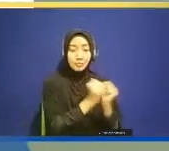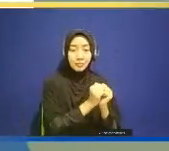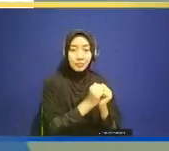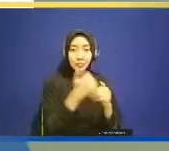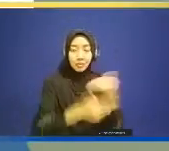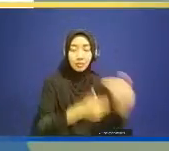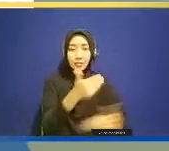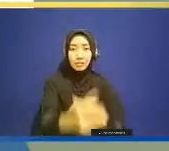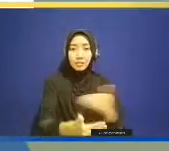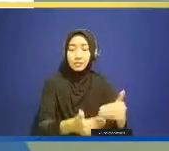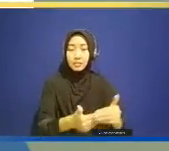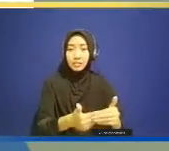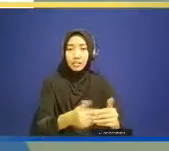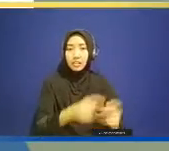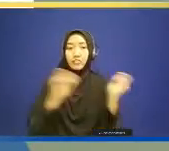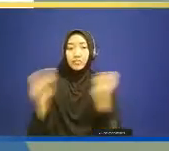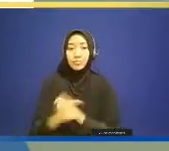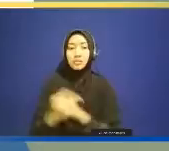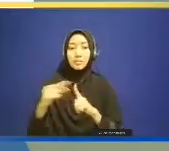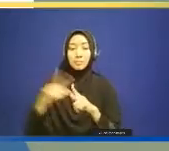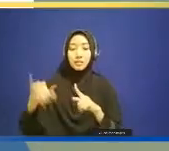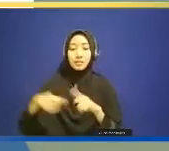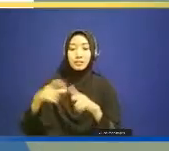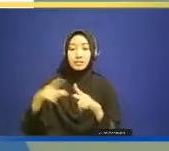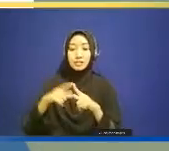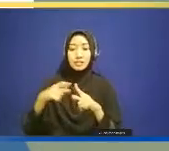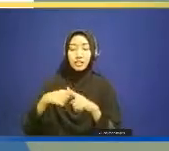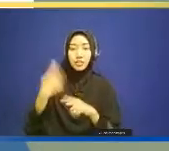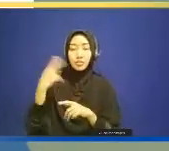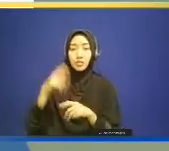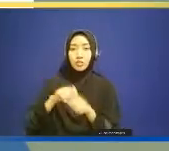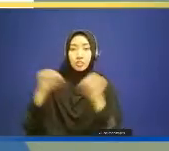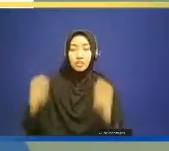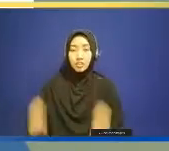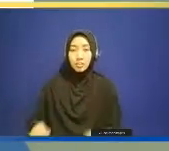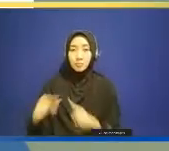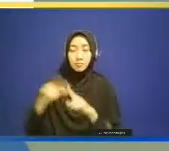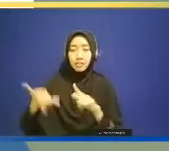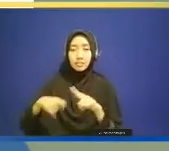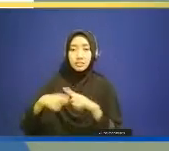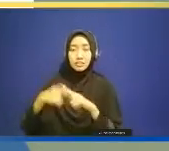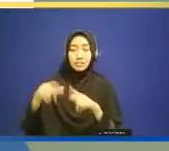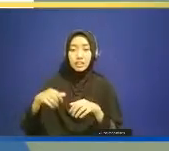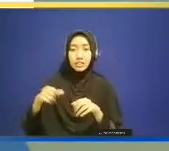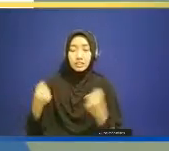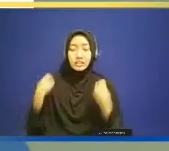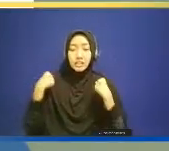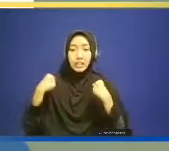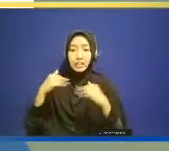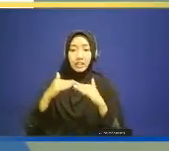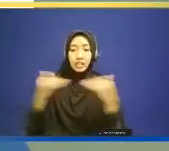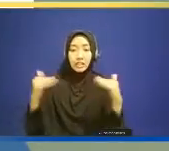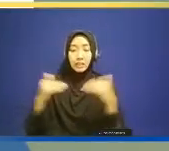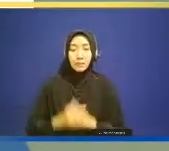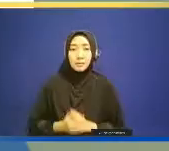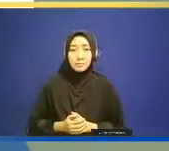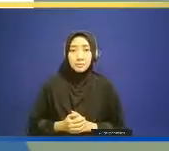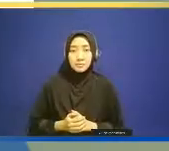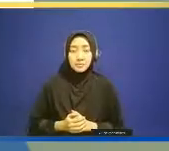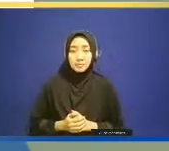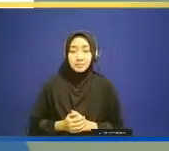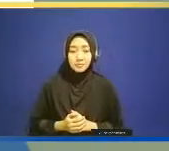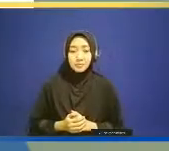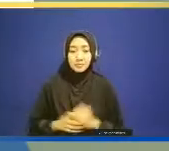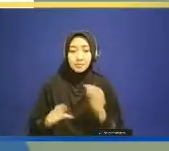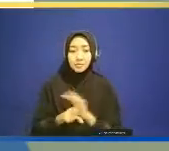6285876389979 rangka menciptakan sistem perpajakan yang sehat dan berkeadilan reformasi perpajakan